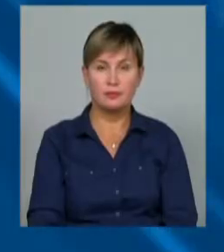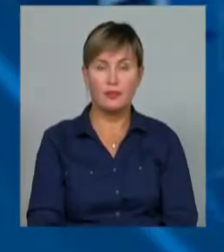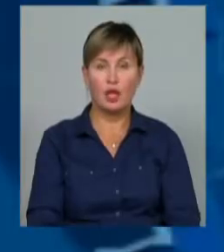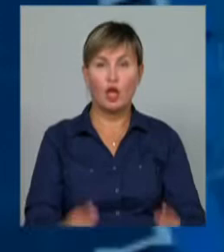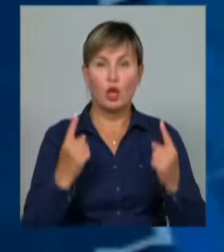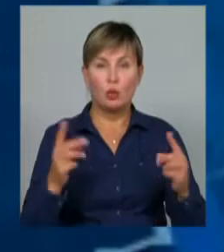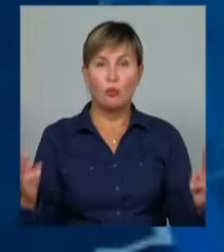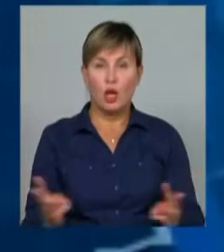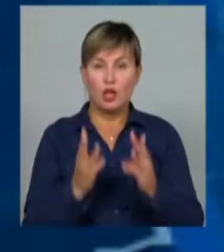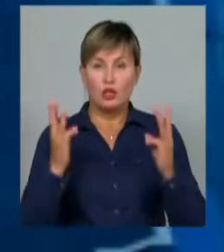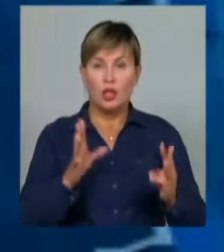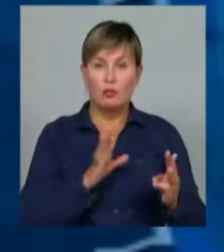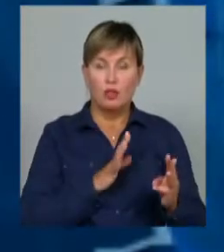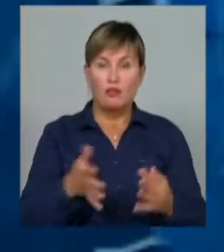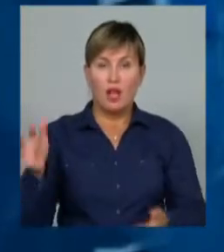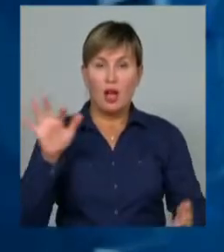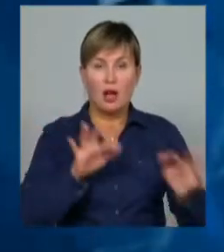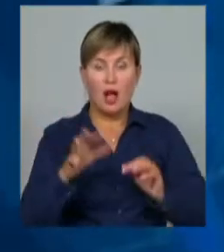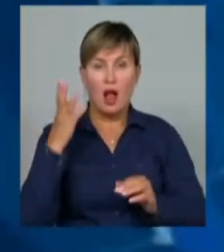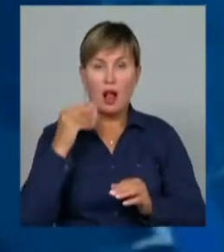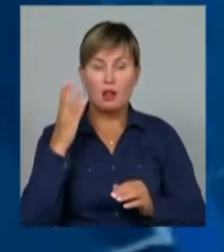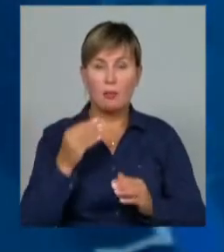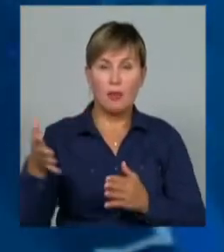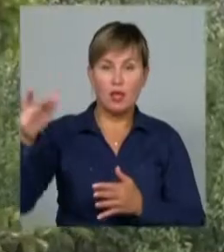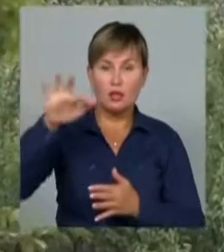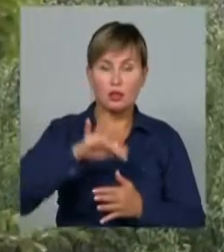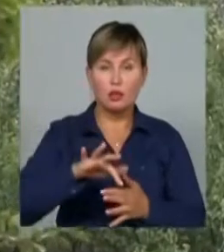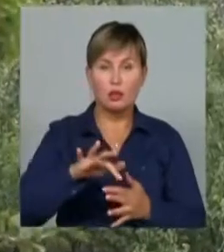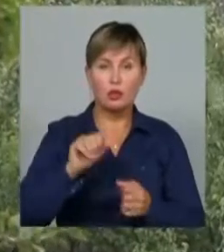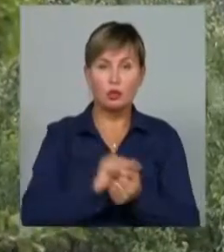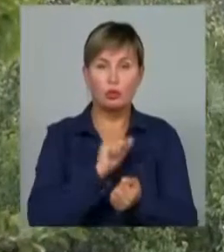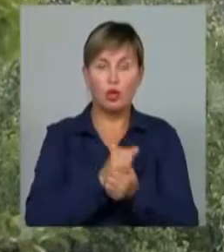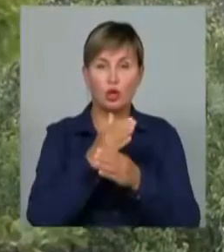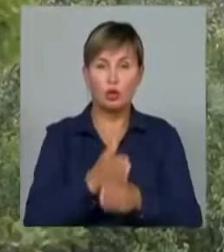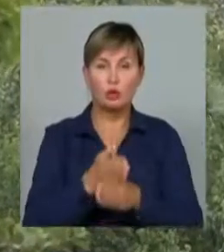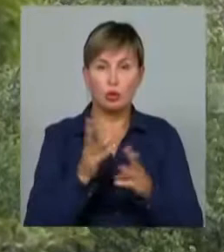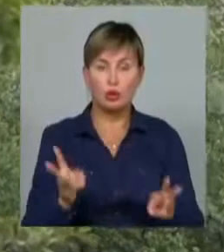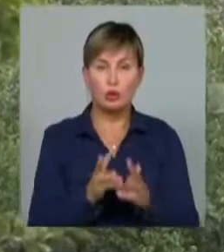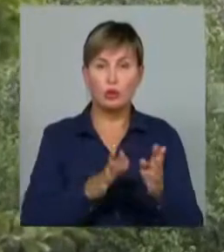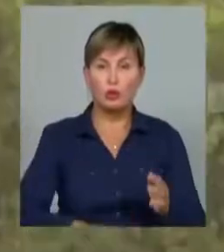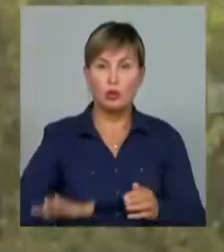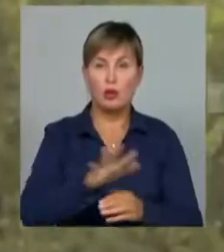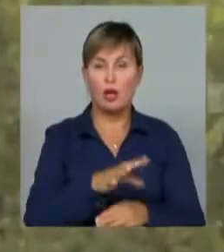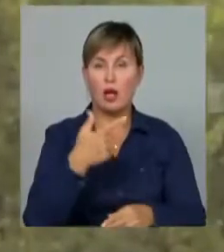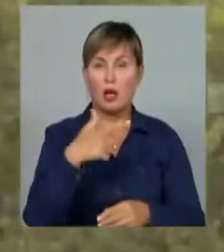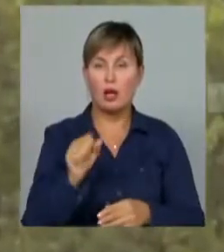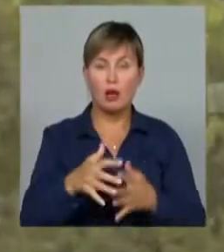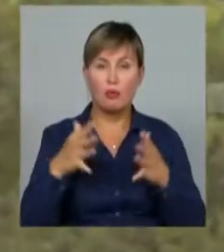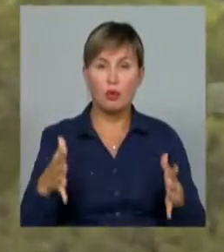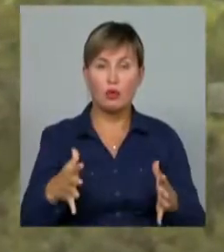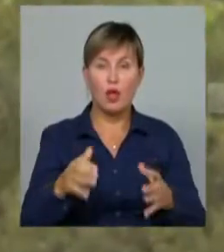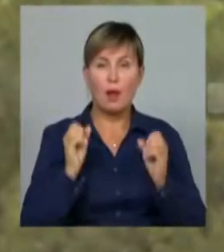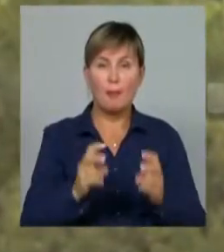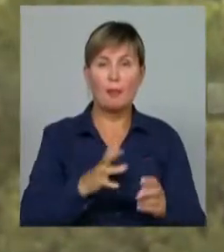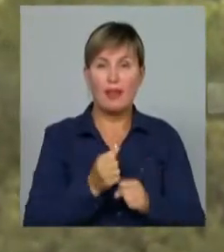Крупный пожар произошел накануне в горах Алматы. На склоне загорелся сухостой. Огонь охватил площадь свыше гектара. Под угрозой